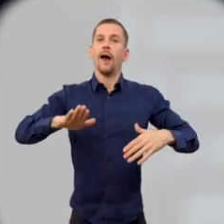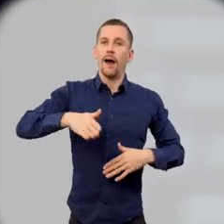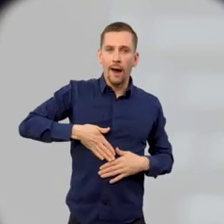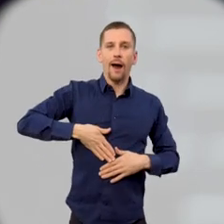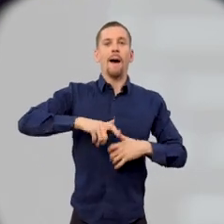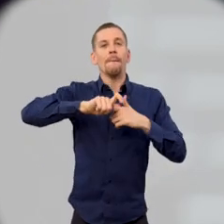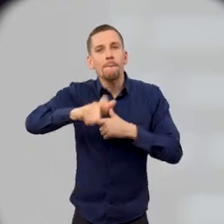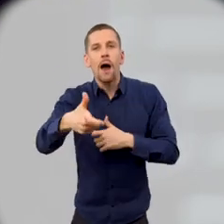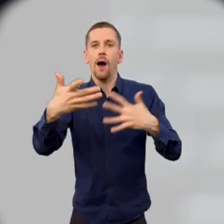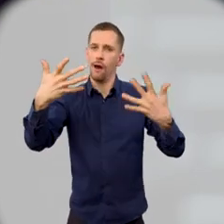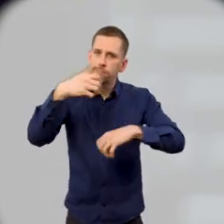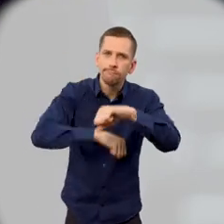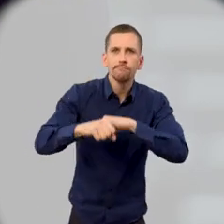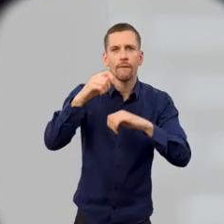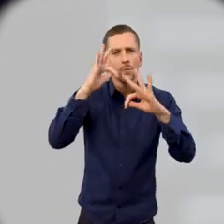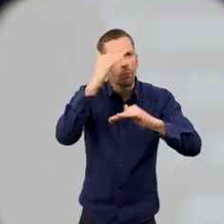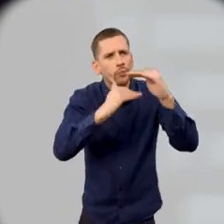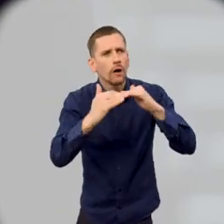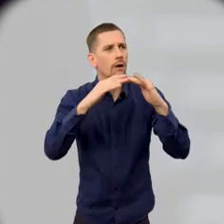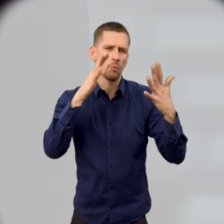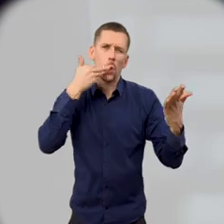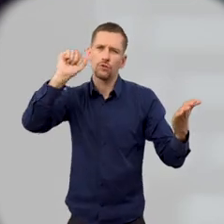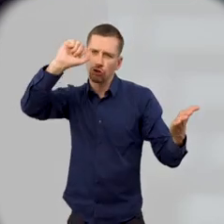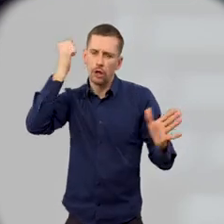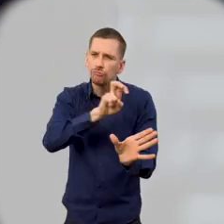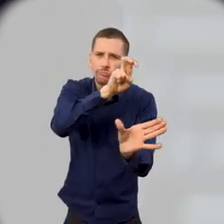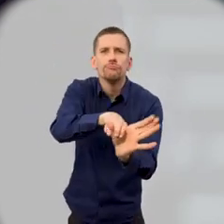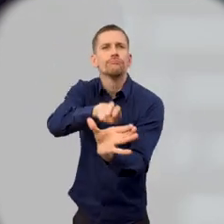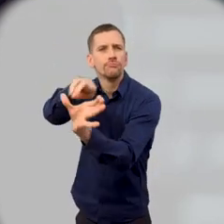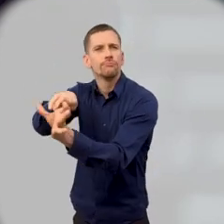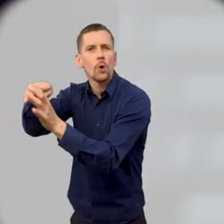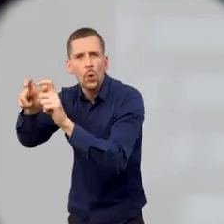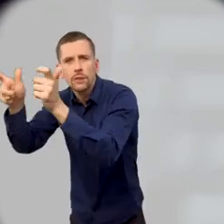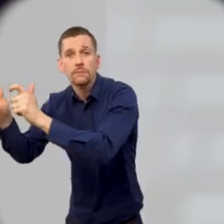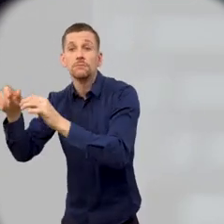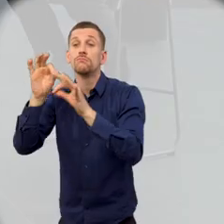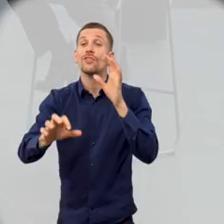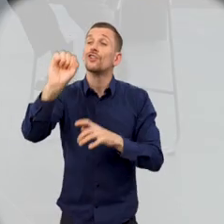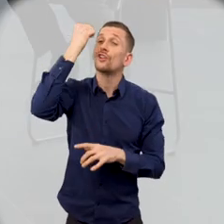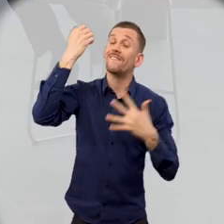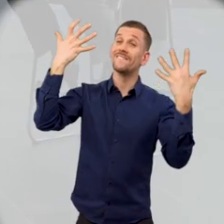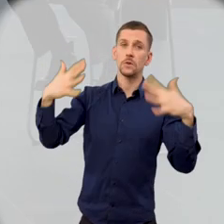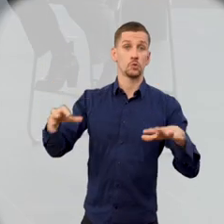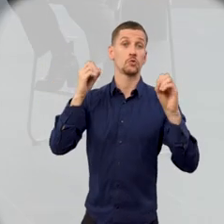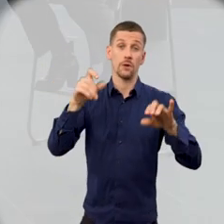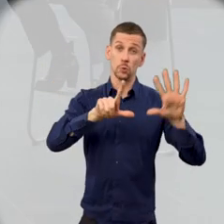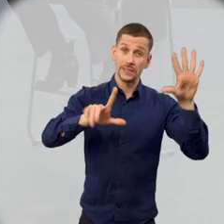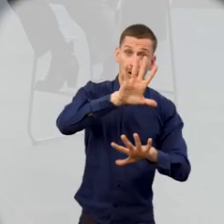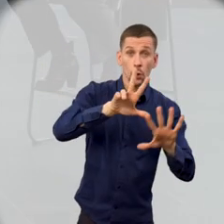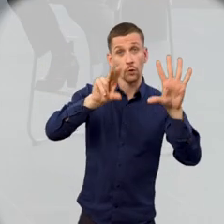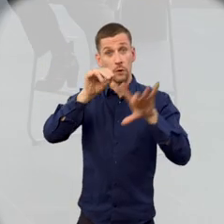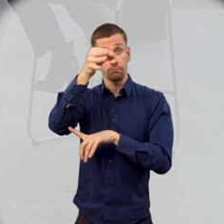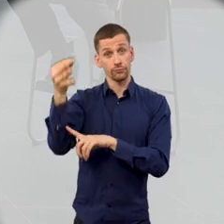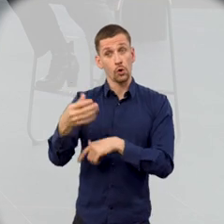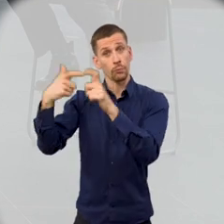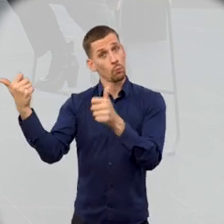Donc c'est une base, un socle, on va dire, solide en programmation. Et ils doivent faire un stage dans une entreprise. À la suite de ce stage,